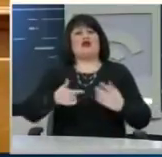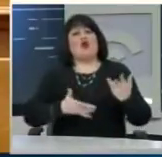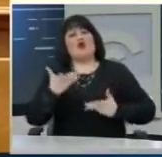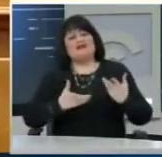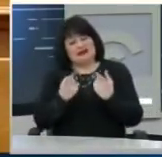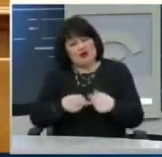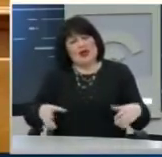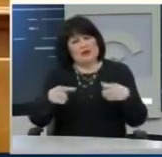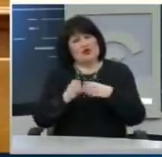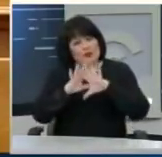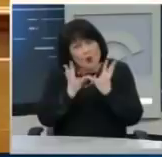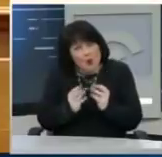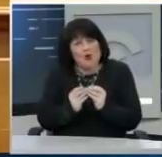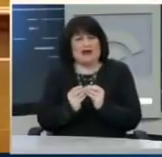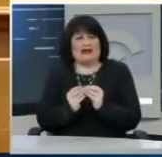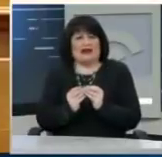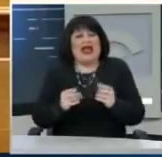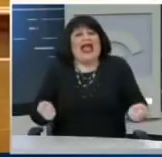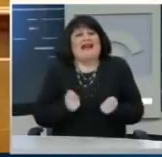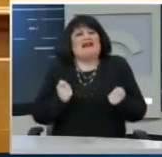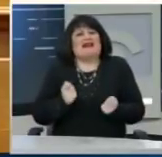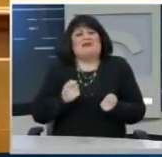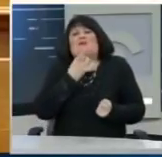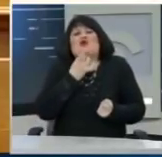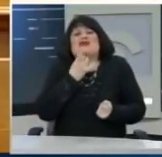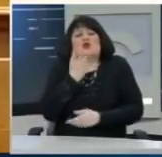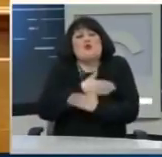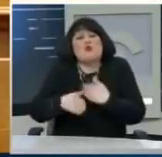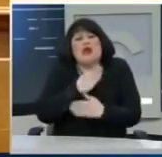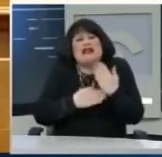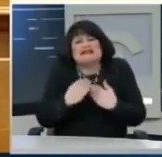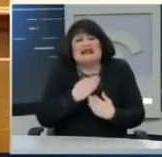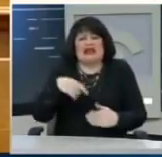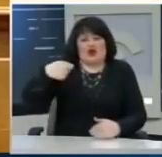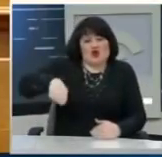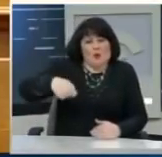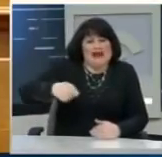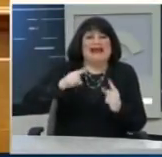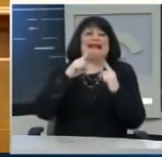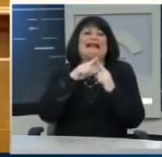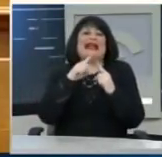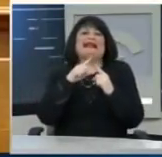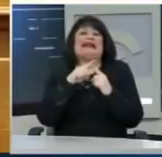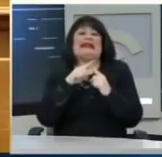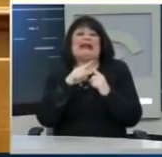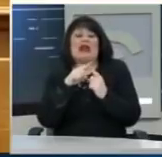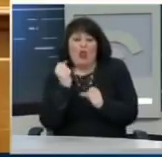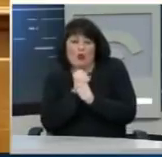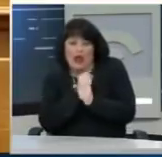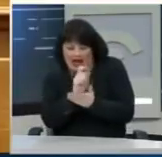Επιτροπή έχουν κάνει μία επίπονη νομική και τεχνική δουλειά προς διορισμού των ελληνικών